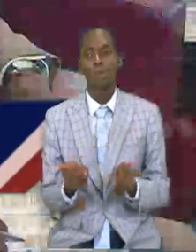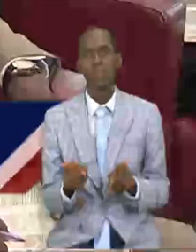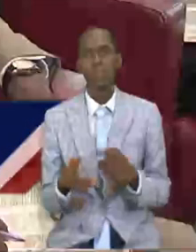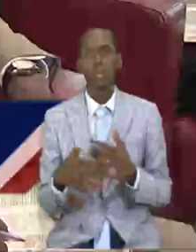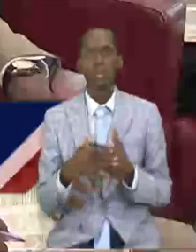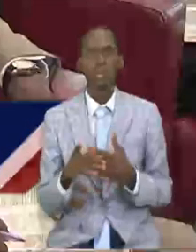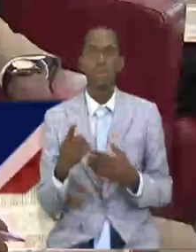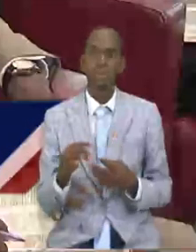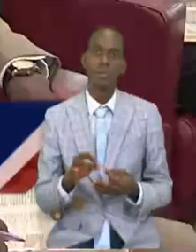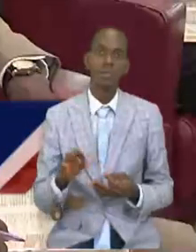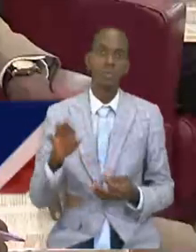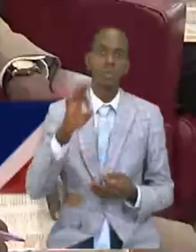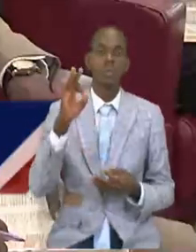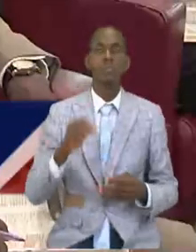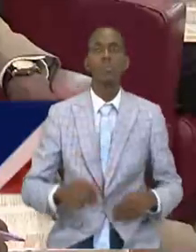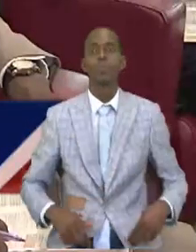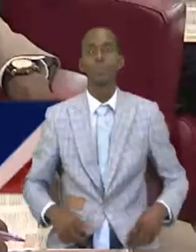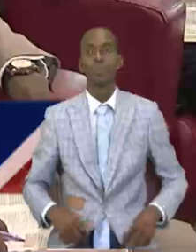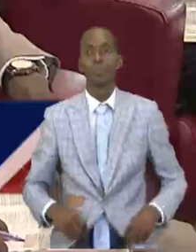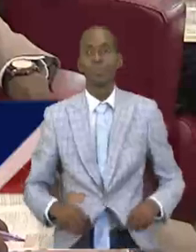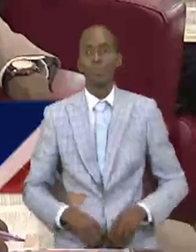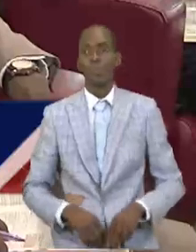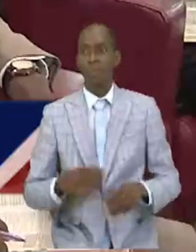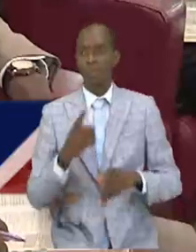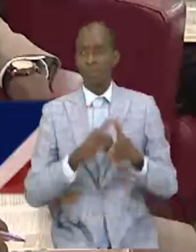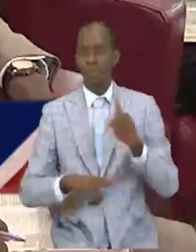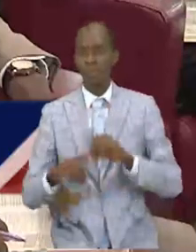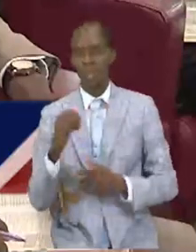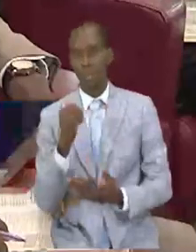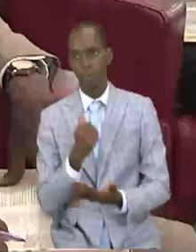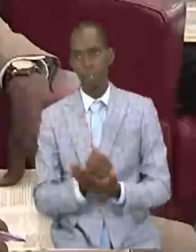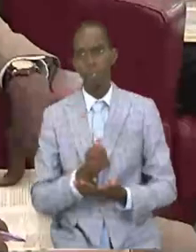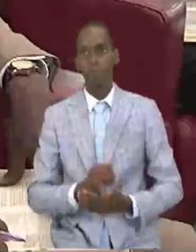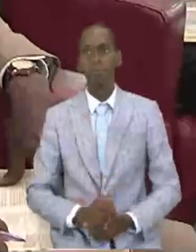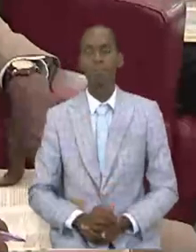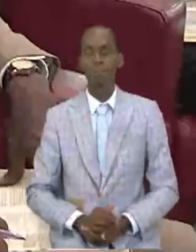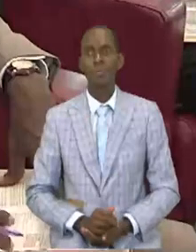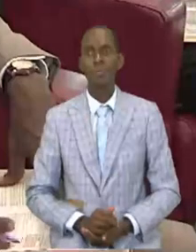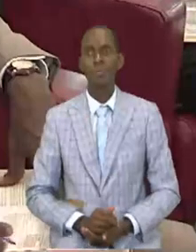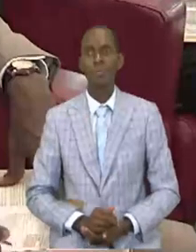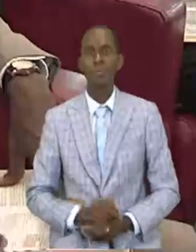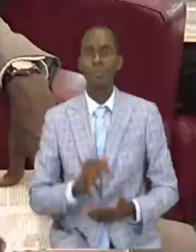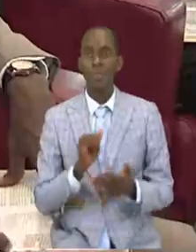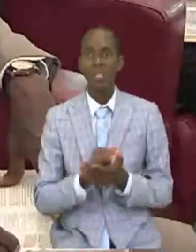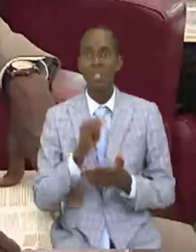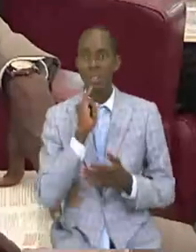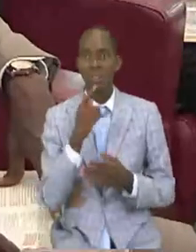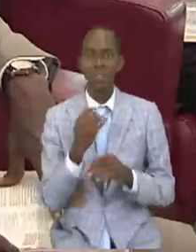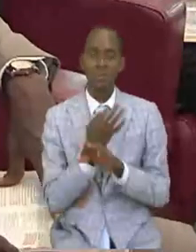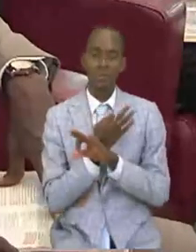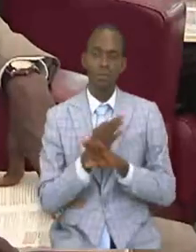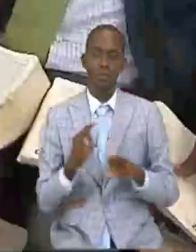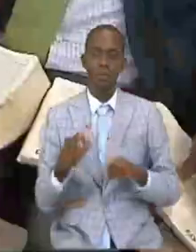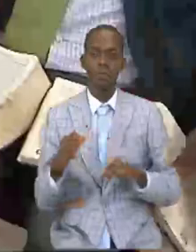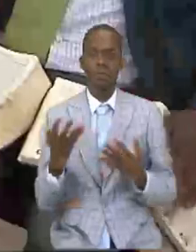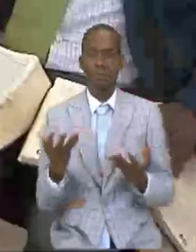selon l'esprit. Quelqu'un là-bas dit Amen. C'est la